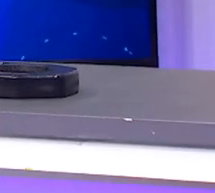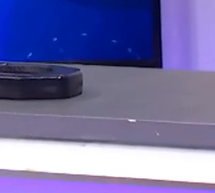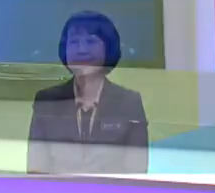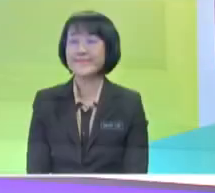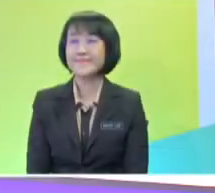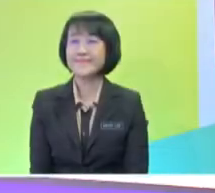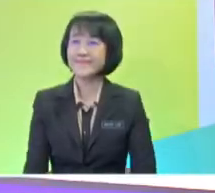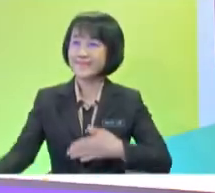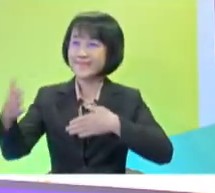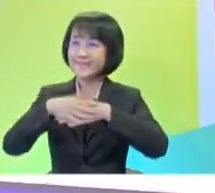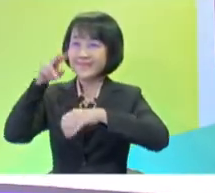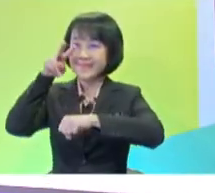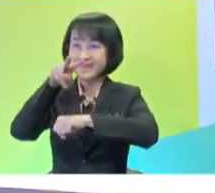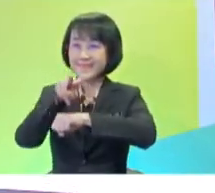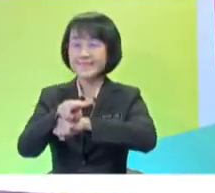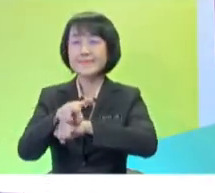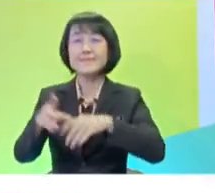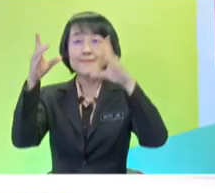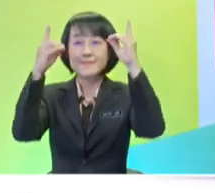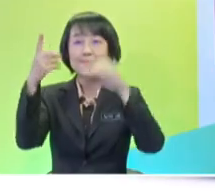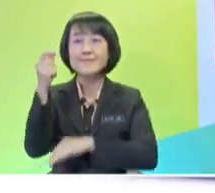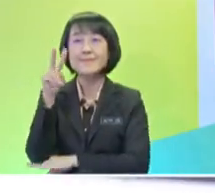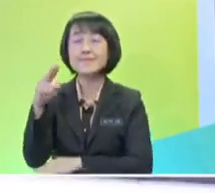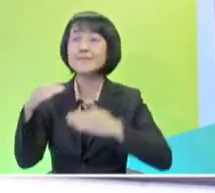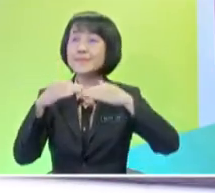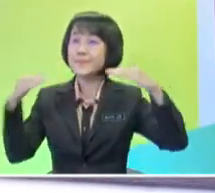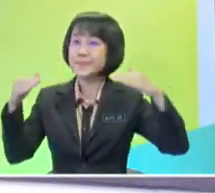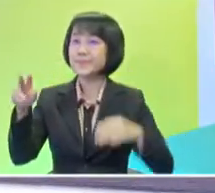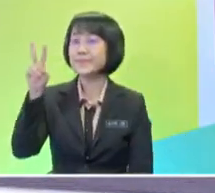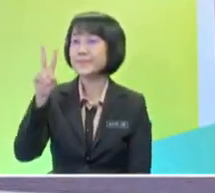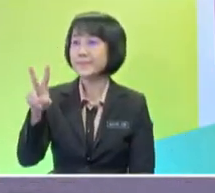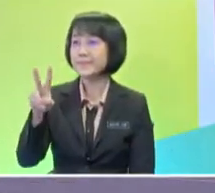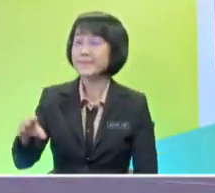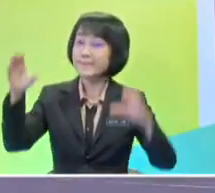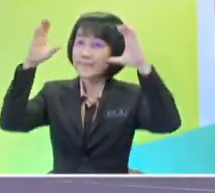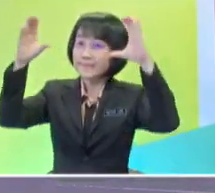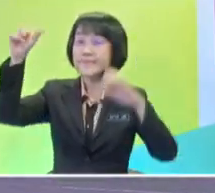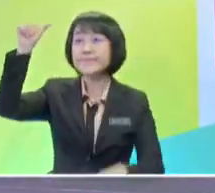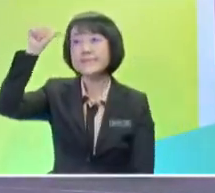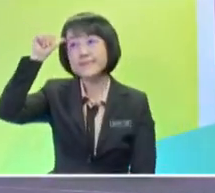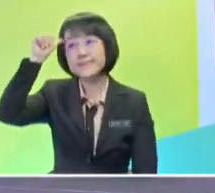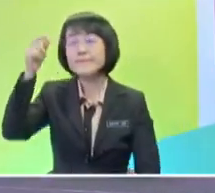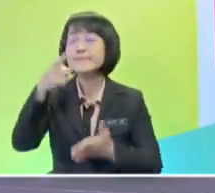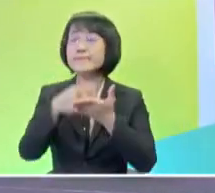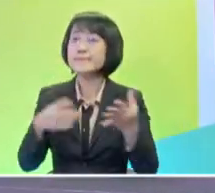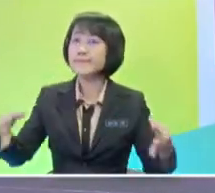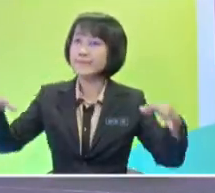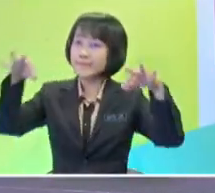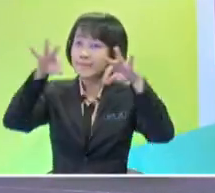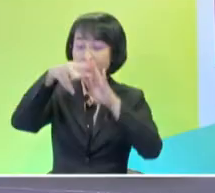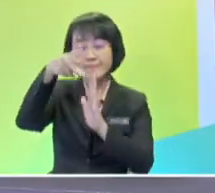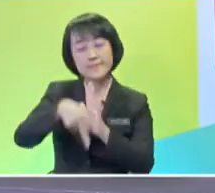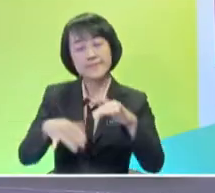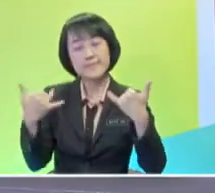kembali menonton saluran Didik tbkpm bagi slot tahap 2 Apa kepentingan pemain tradisional